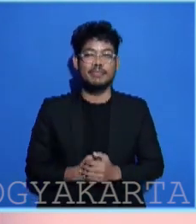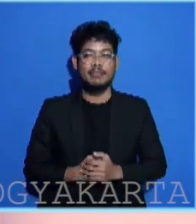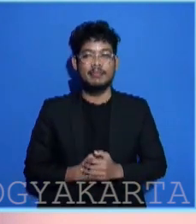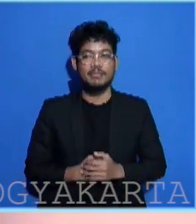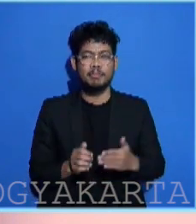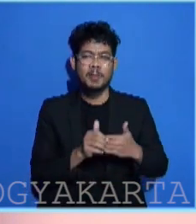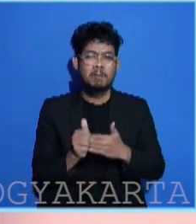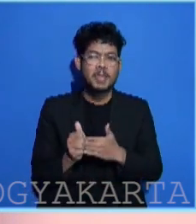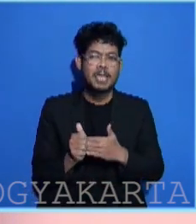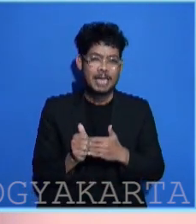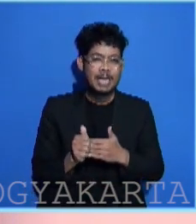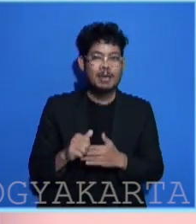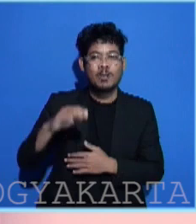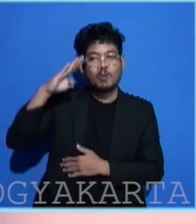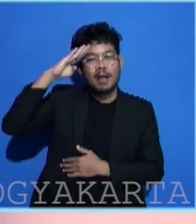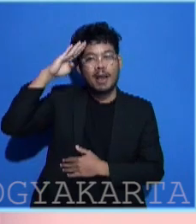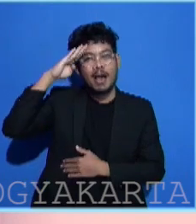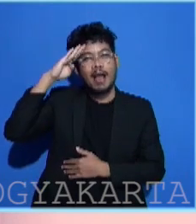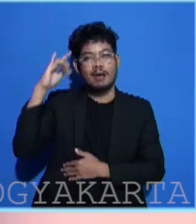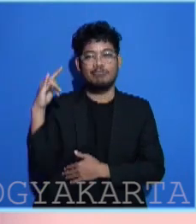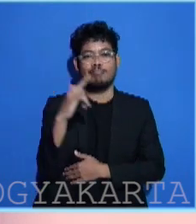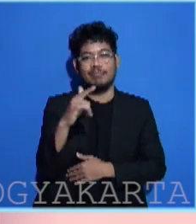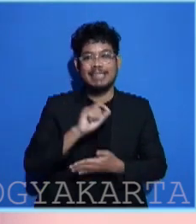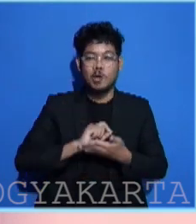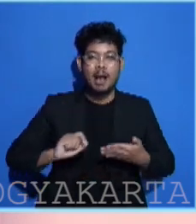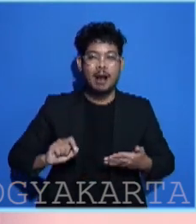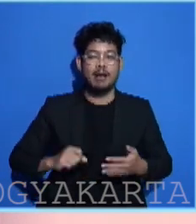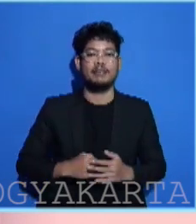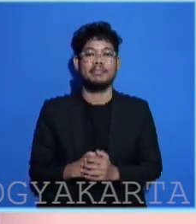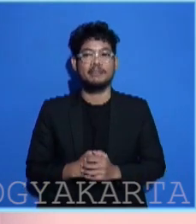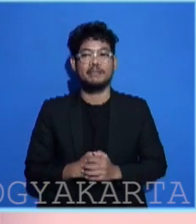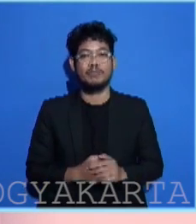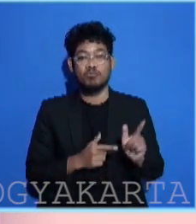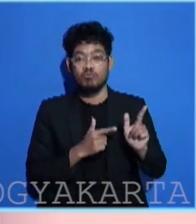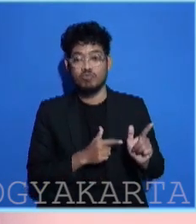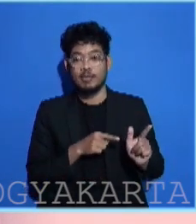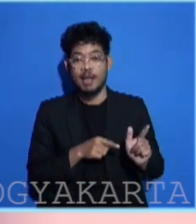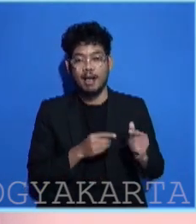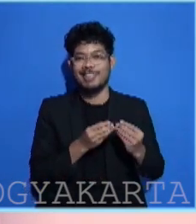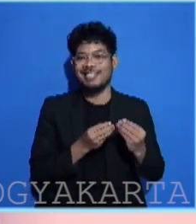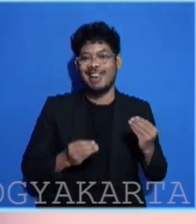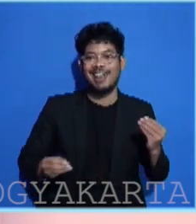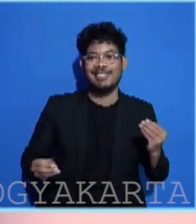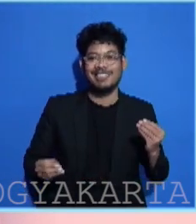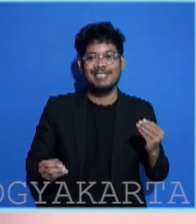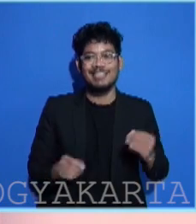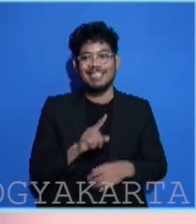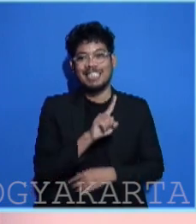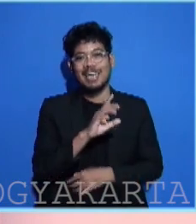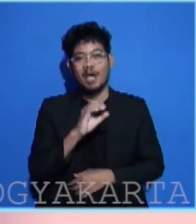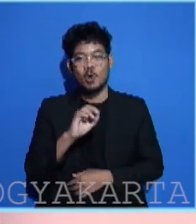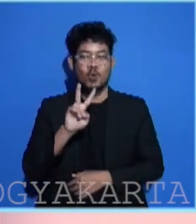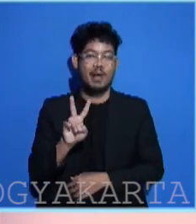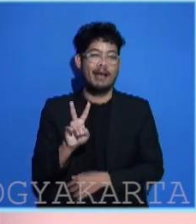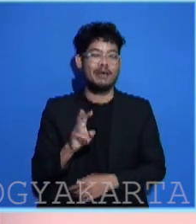upacara Wing Day Sekolah Penerbang Sekbang TNI Angkatan Udara Angkatan ke-102 dan Sekolah Penerbang Pesawat Terbang